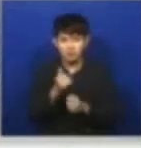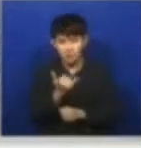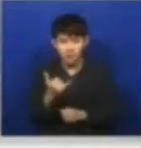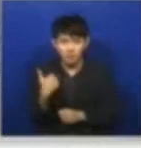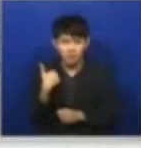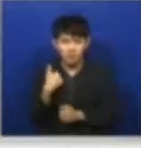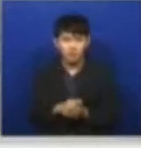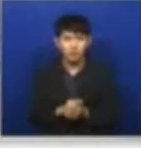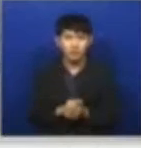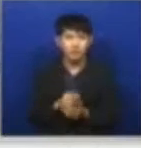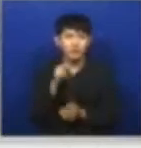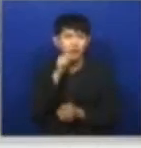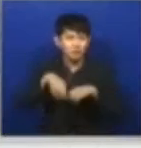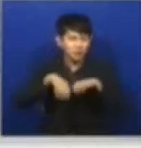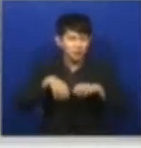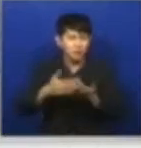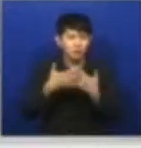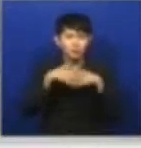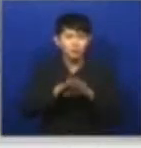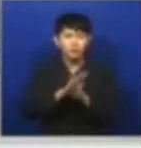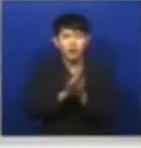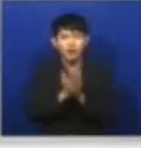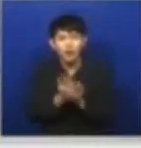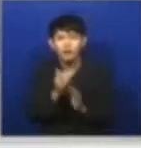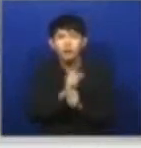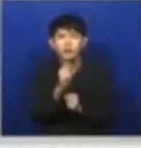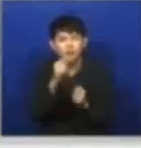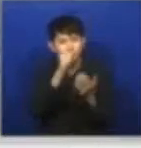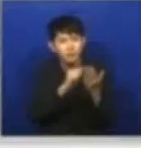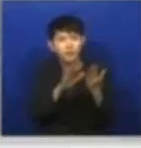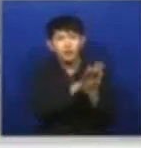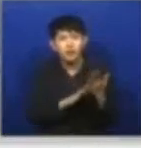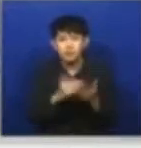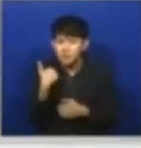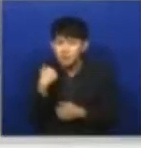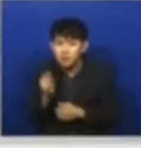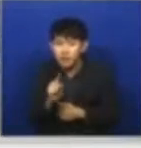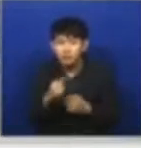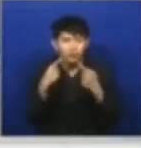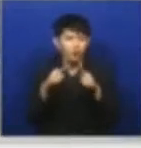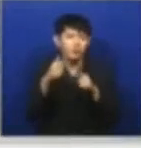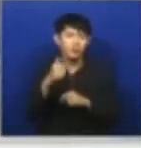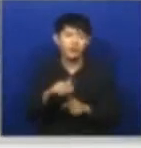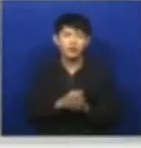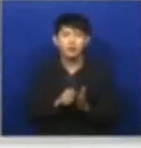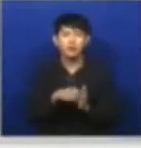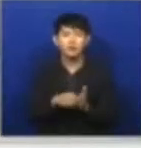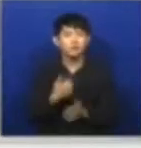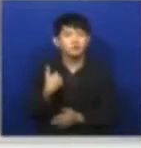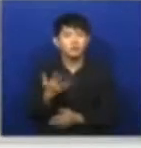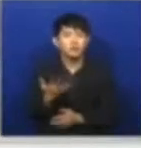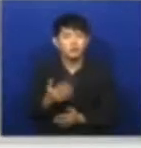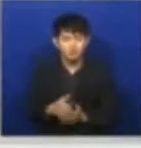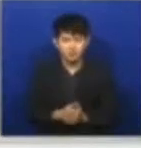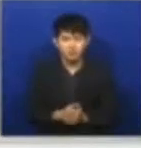การบริหารน้ำแบบบูรณาการมีอยู่ที่ไหนในประเทศไทยท่านตอบไม่ได้ก็คือว่าไม่มีการ